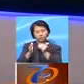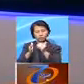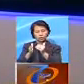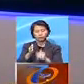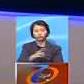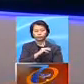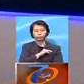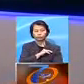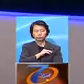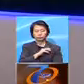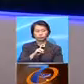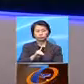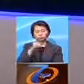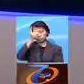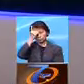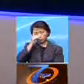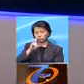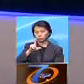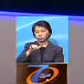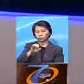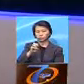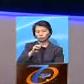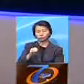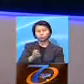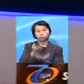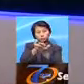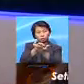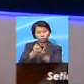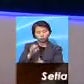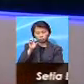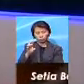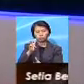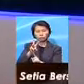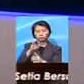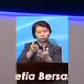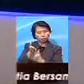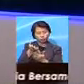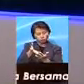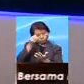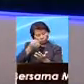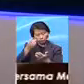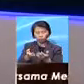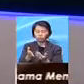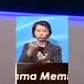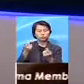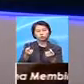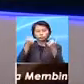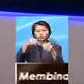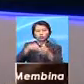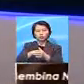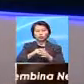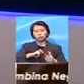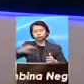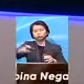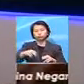menurut menterinya Datuk Seri Li laai cadangan pelaksanaan itu bagi memudahkan penumpang mengakses maklumat dengan mudah dan cepat ketika dalam